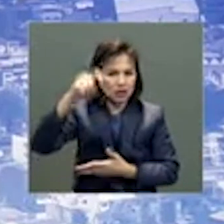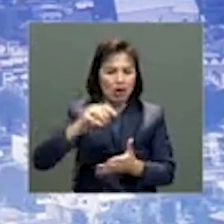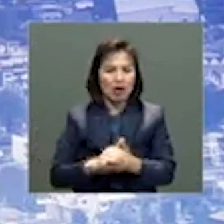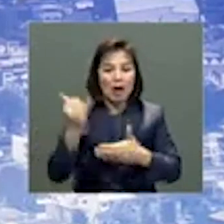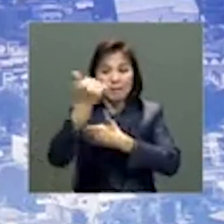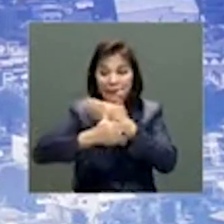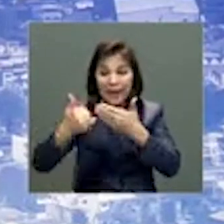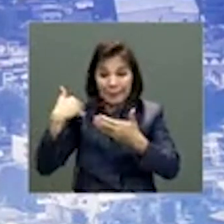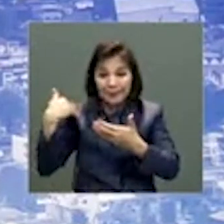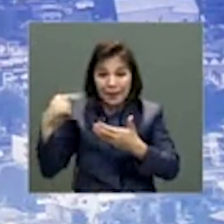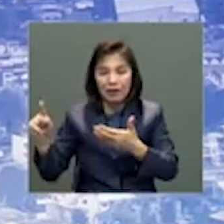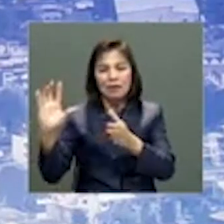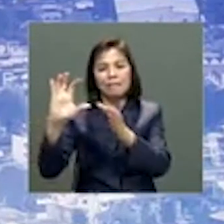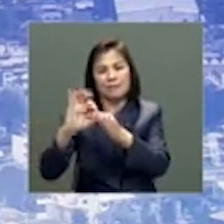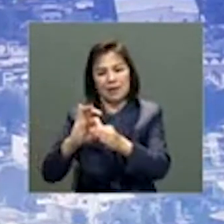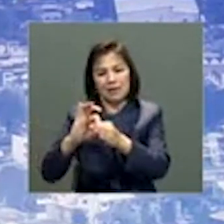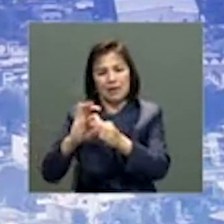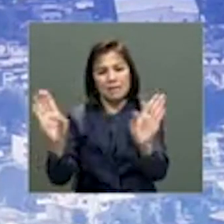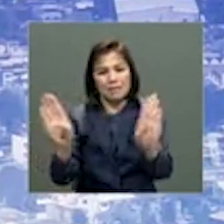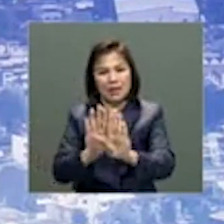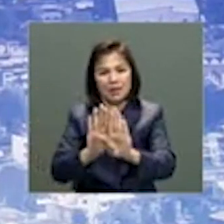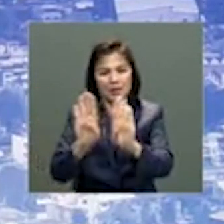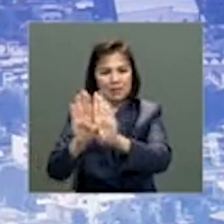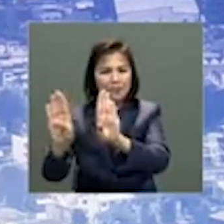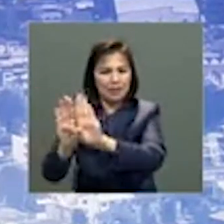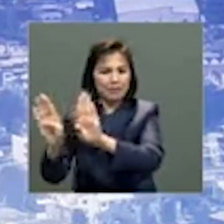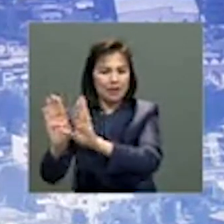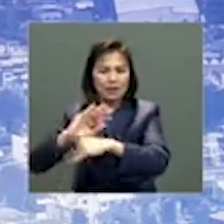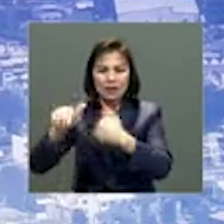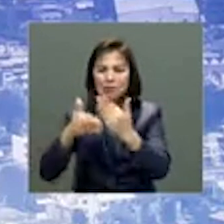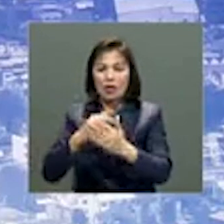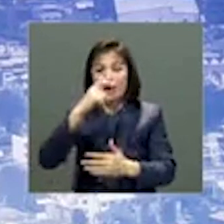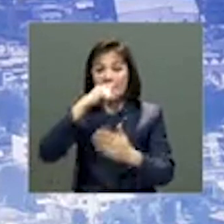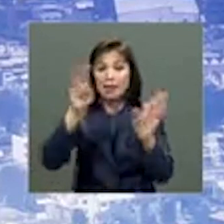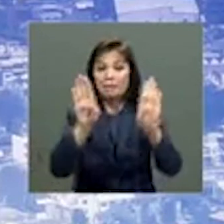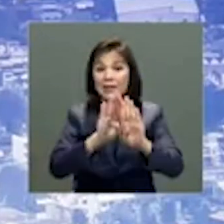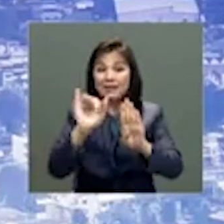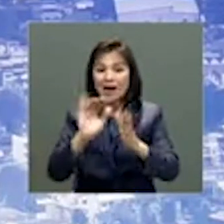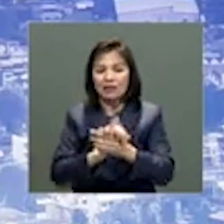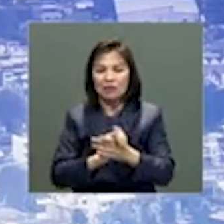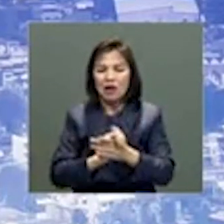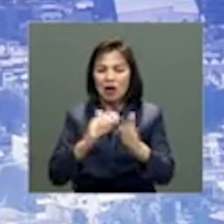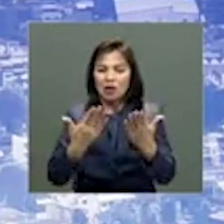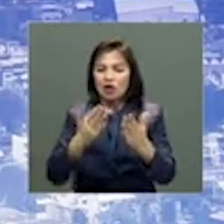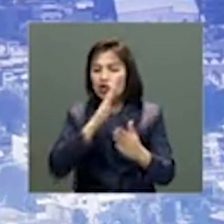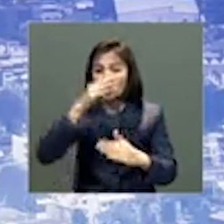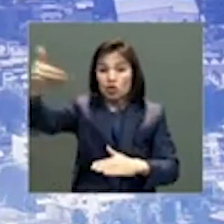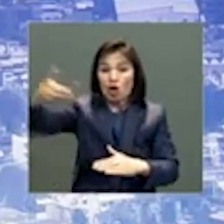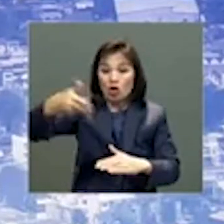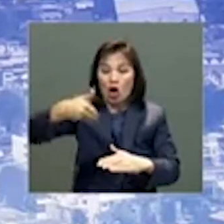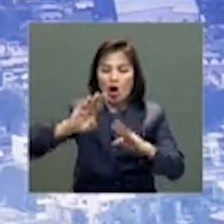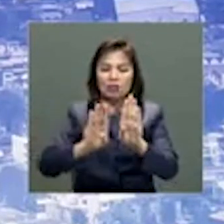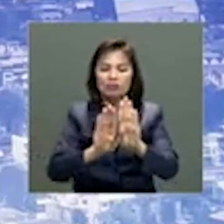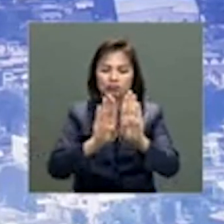ล้วต้องกักตัว14วันคนที่หายแล้วจะมีภูมิคุ้มกันจึงไม่ต้องห่วงอะไรเพิ่มเติมหลายคนที่หายแล้วมี